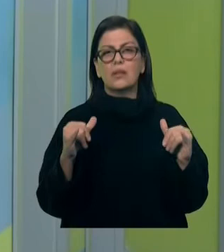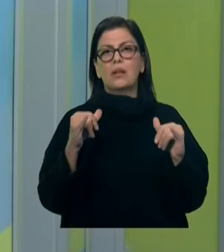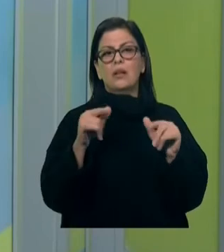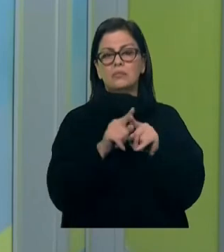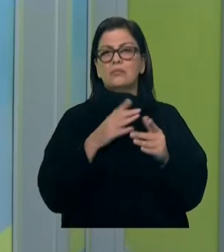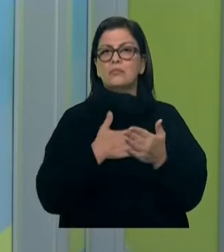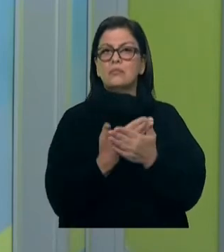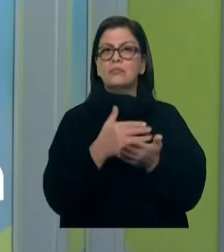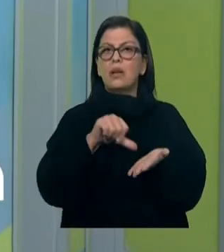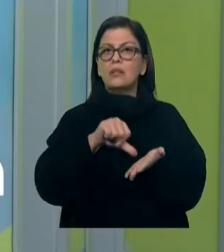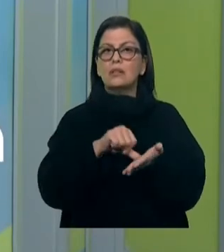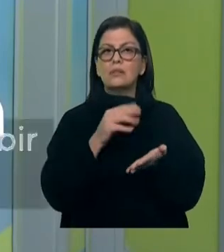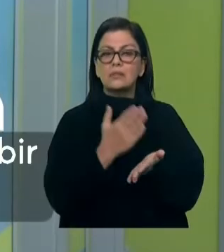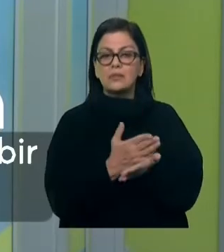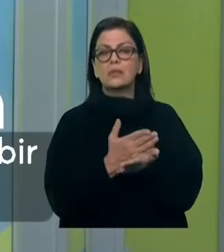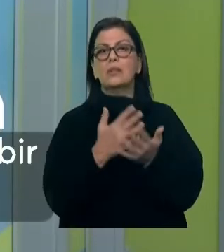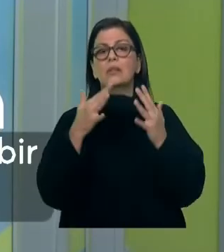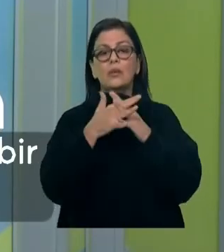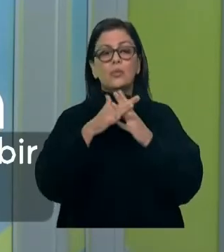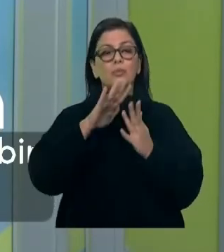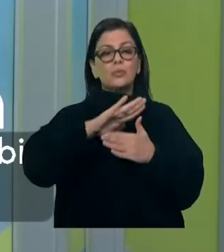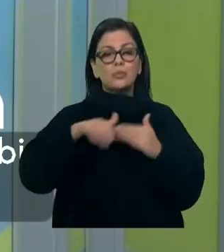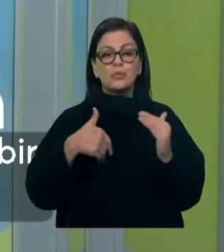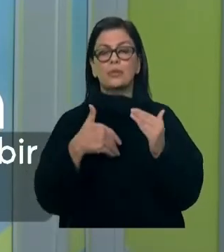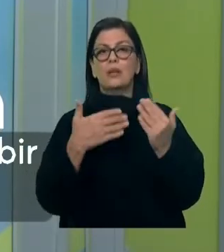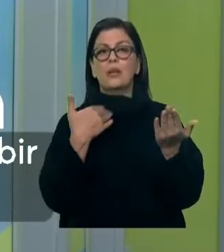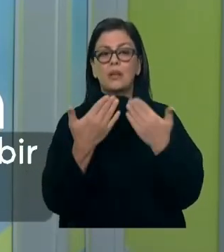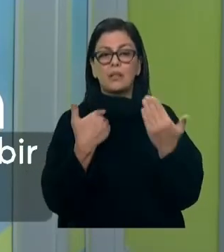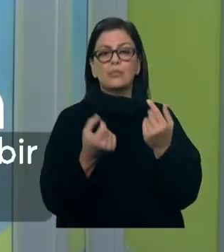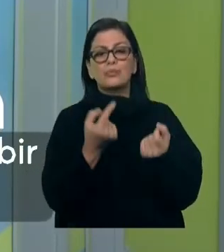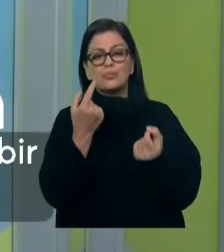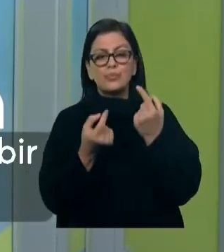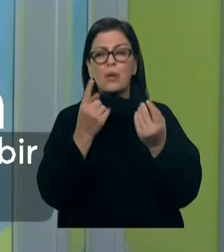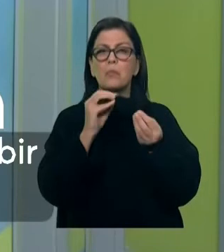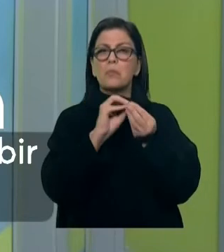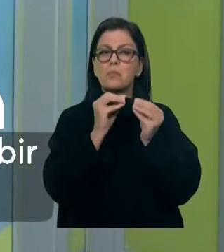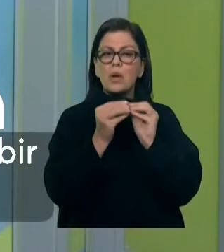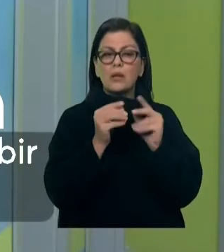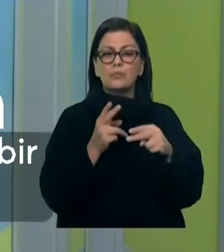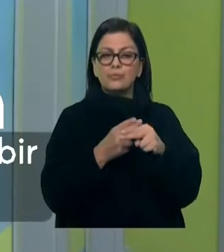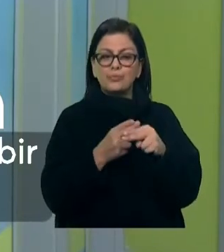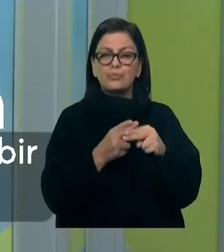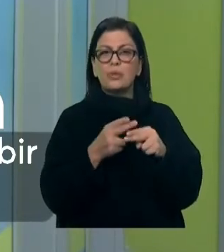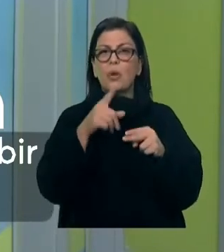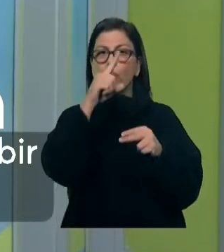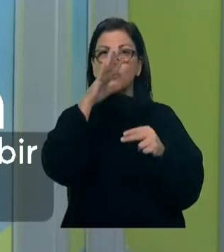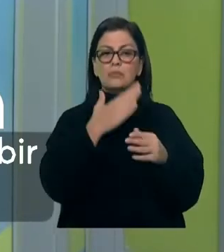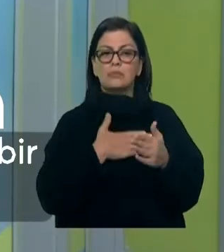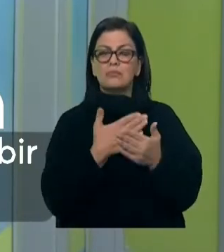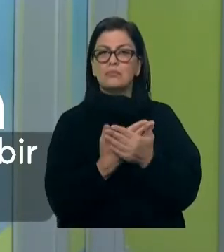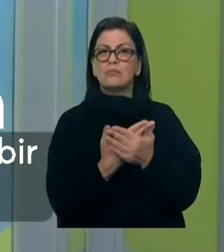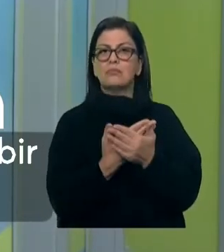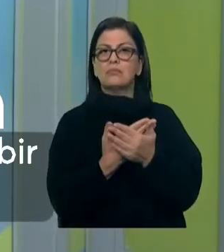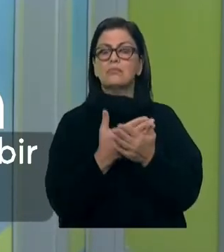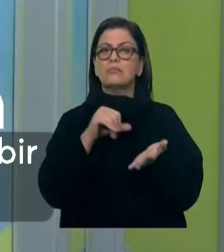Ermənistan arasında münaqişədən sonraki dövrdə də anlaşmazlıqlar ortaya çıxanda bu anlaşmazlıqların ortadan qaldırılması rolunda hələ ki tək vasitəçi